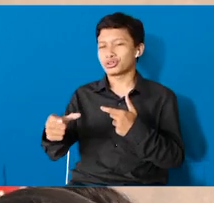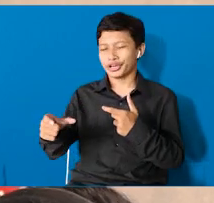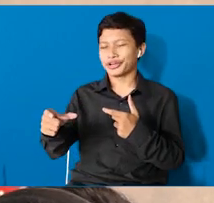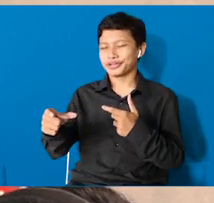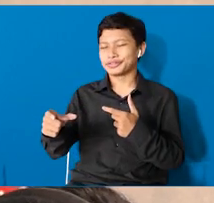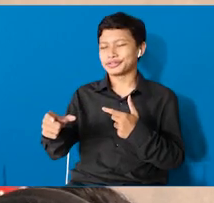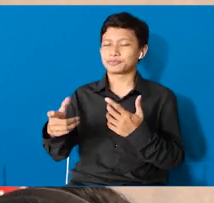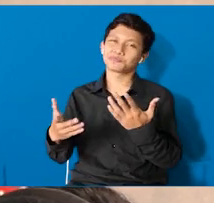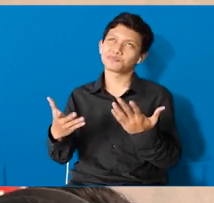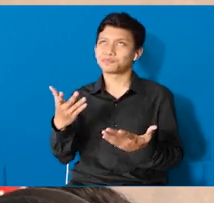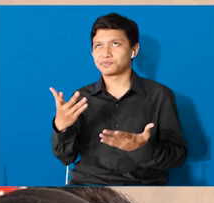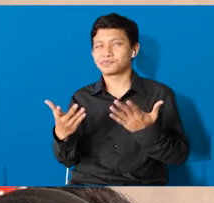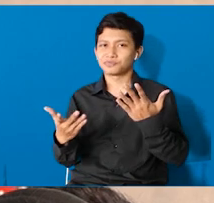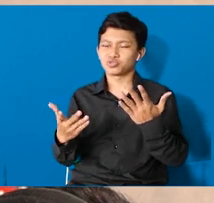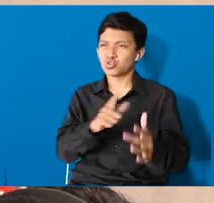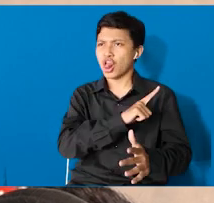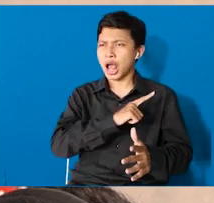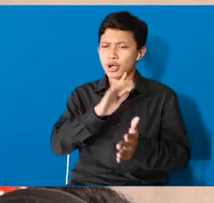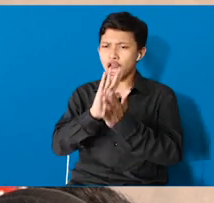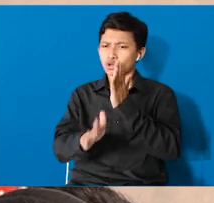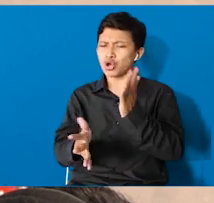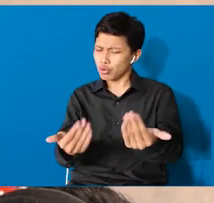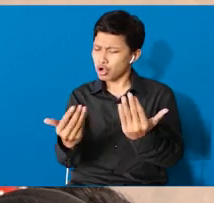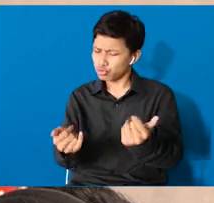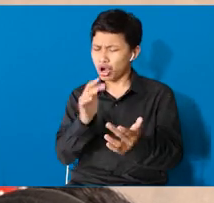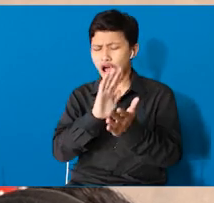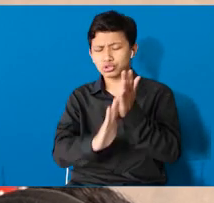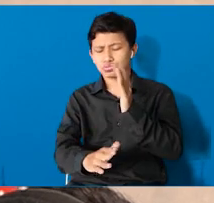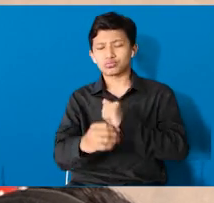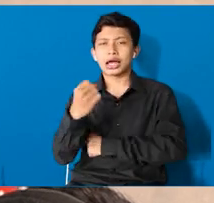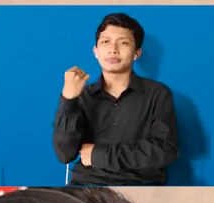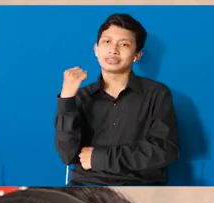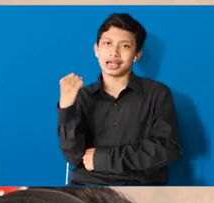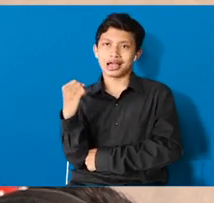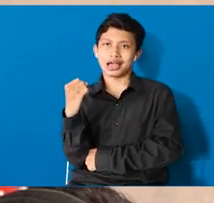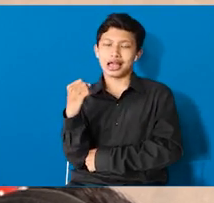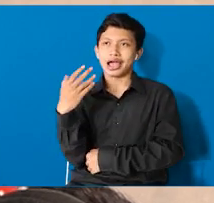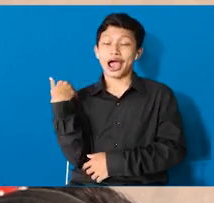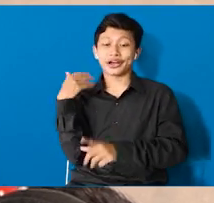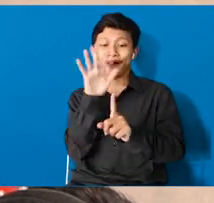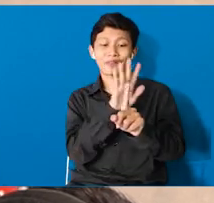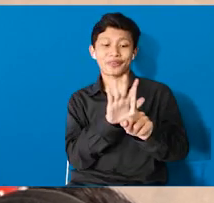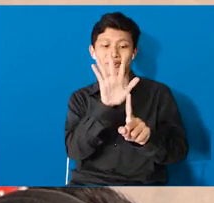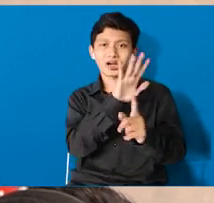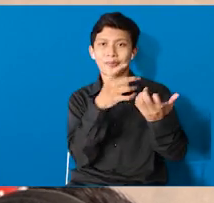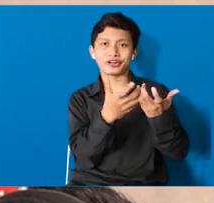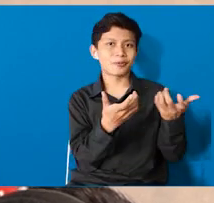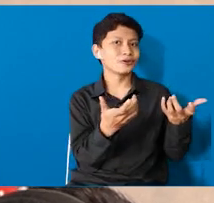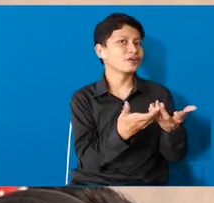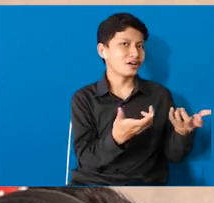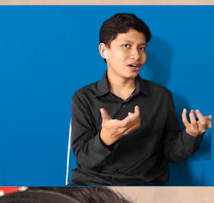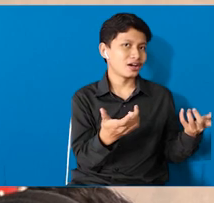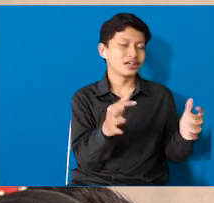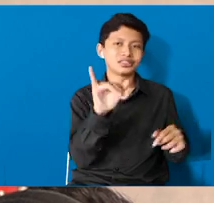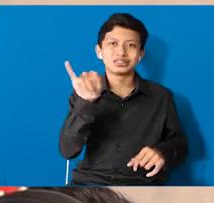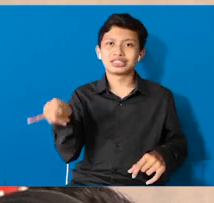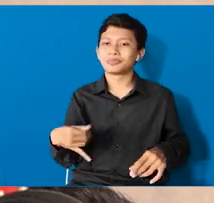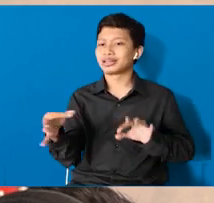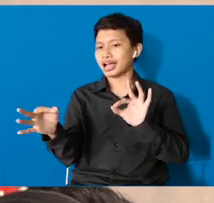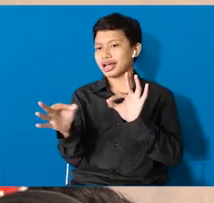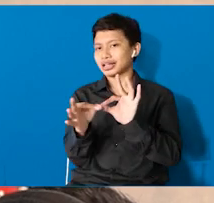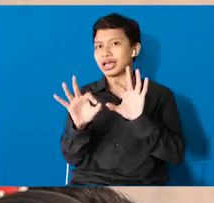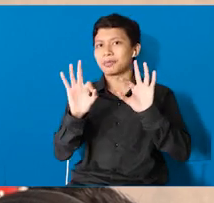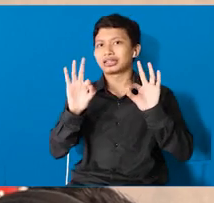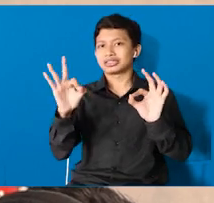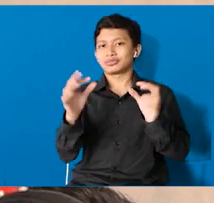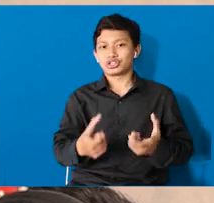selamanya segampang ayo ikut posbindu. Karena kita juga memiliki latar belakang yang berbeda, kita mungkin harus ada pendekatan kepada teman-teman